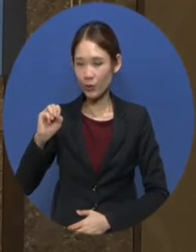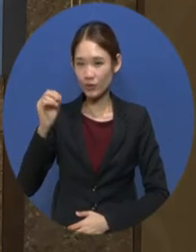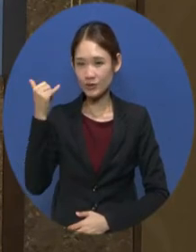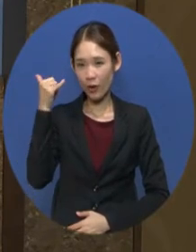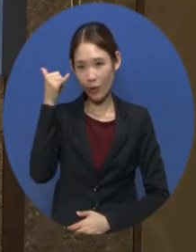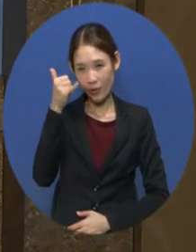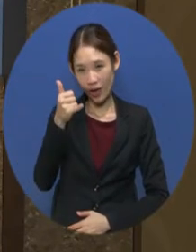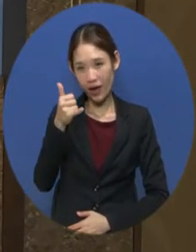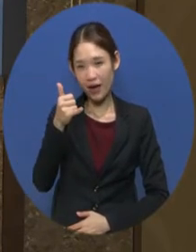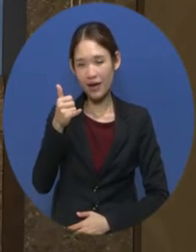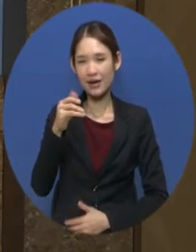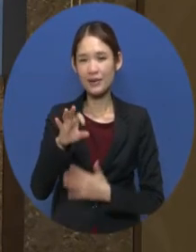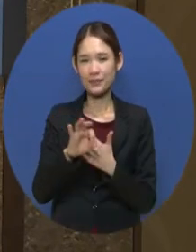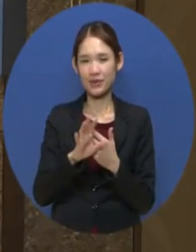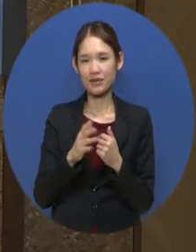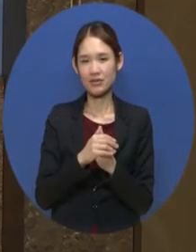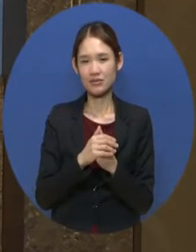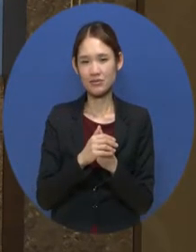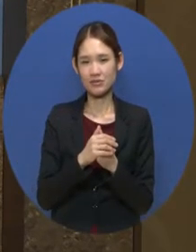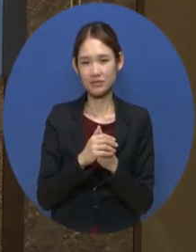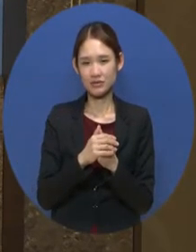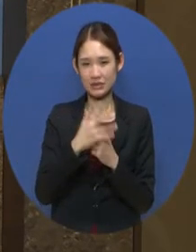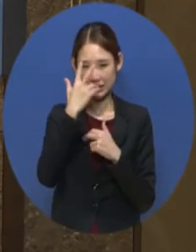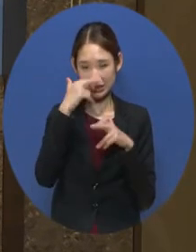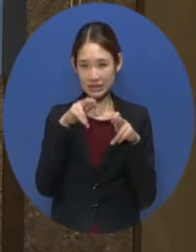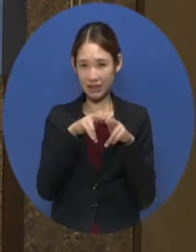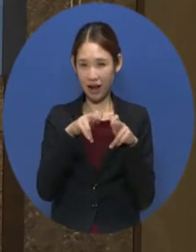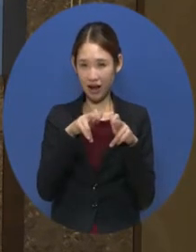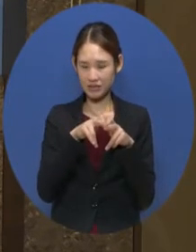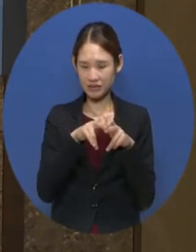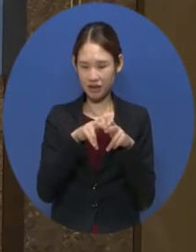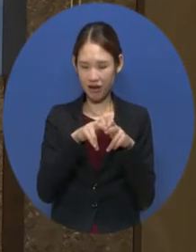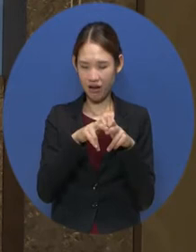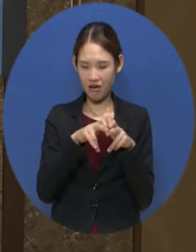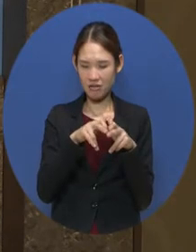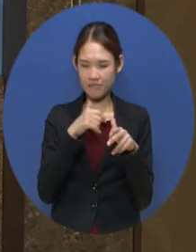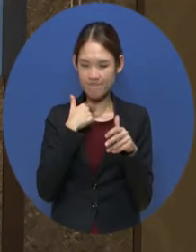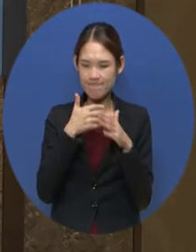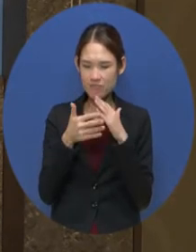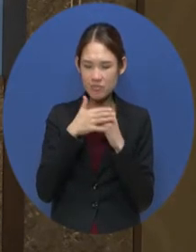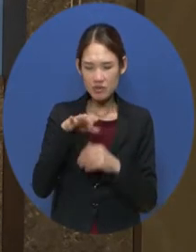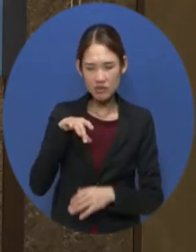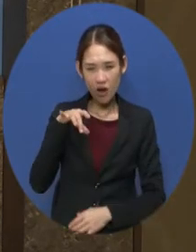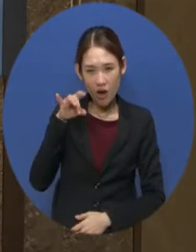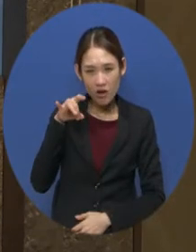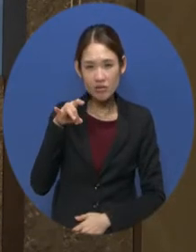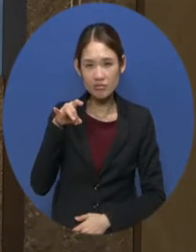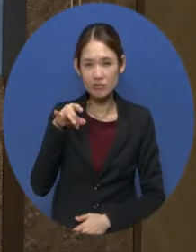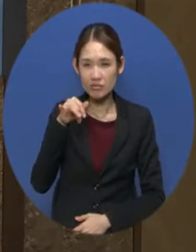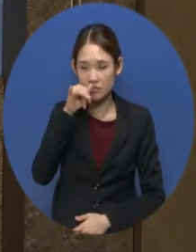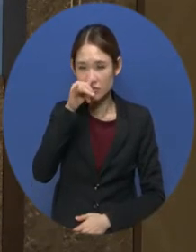880-0500 880-0500으로 전화를 하시면은 네. 해서 처음으로 시각 장애를